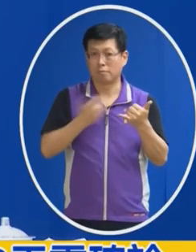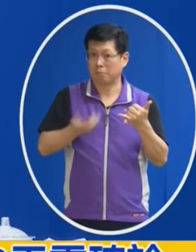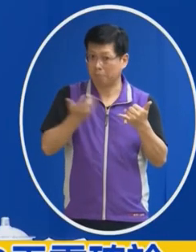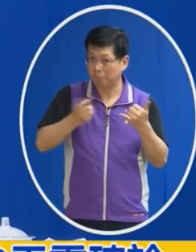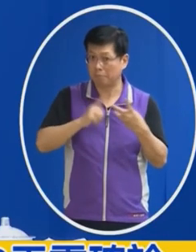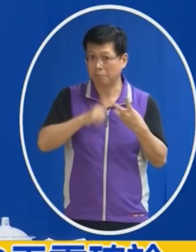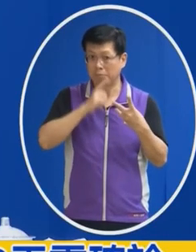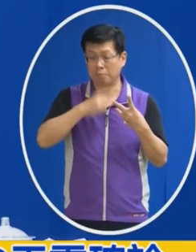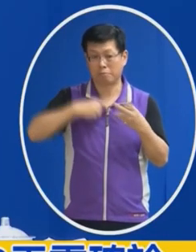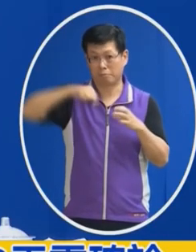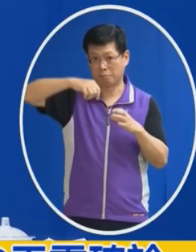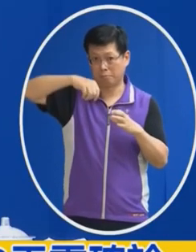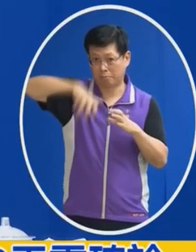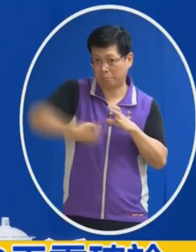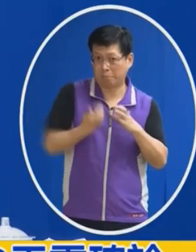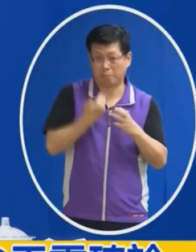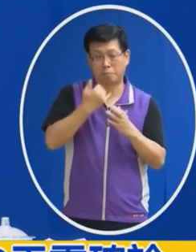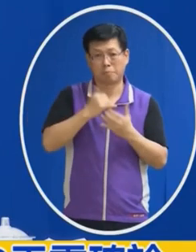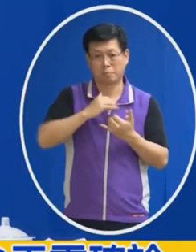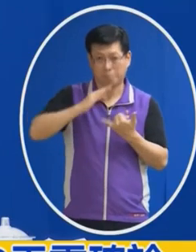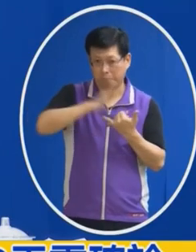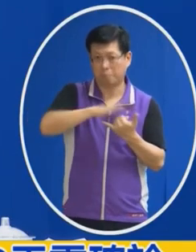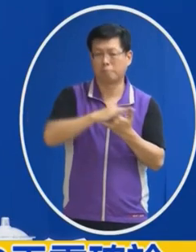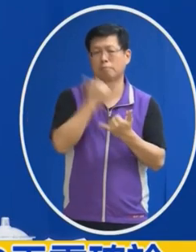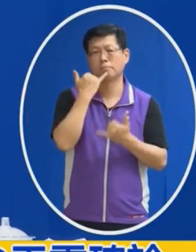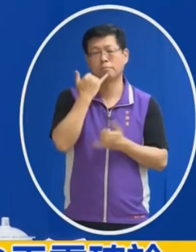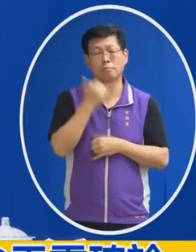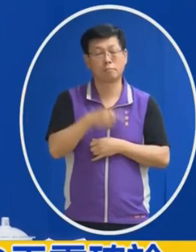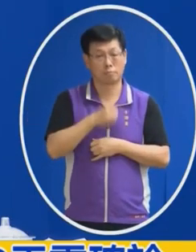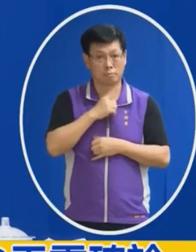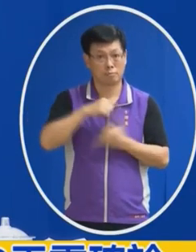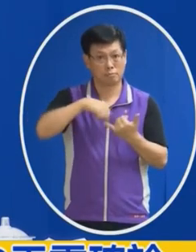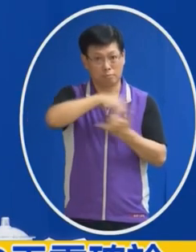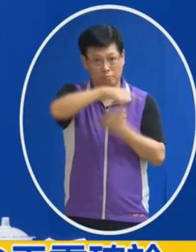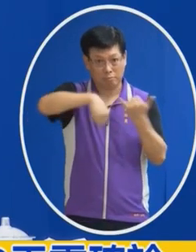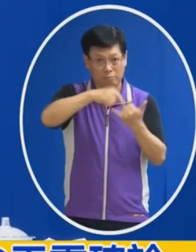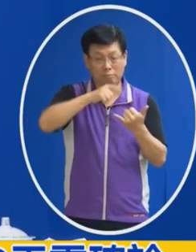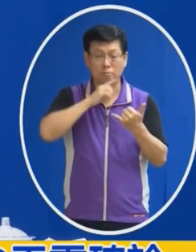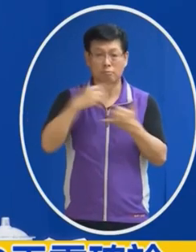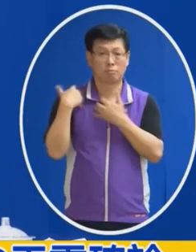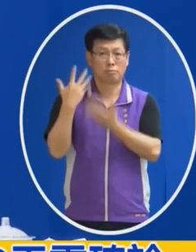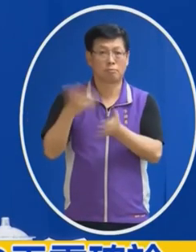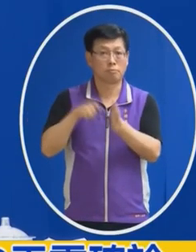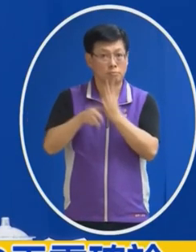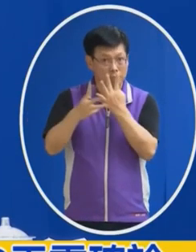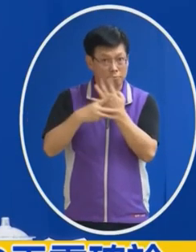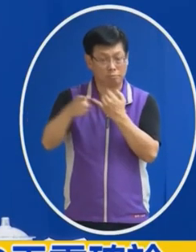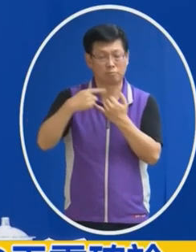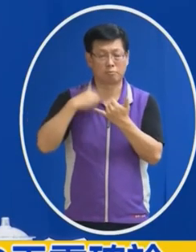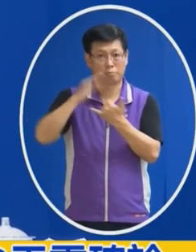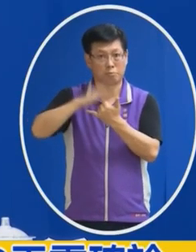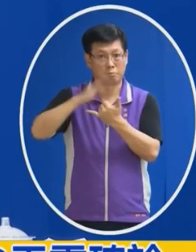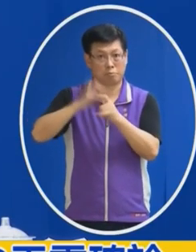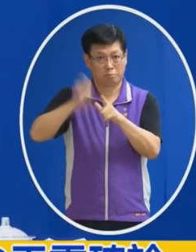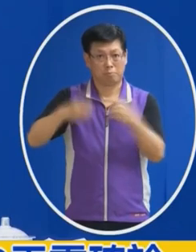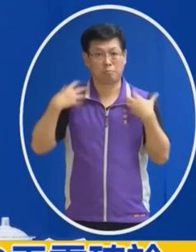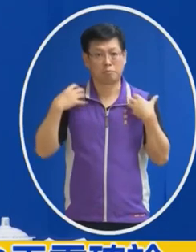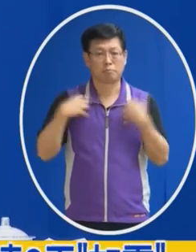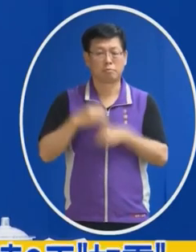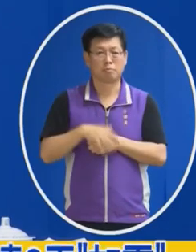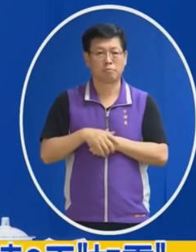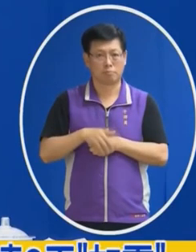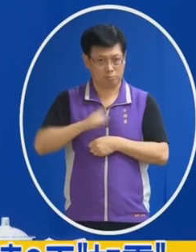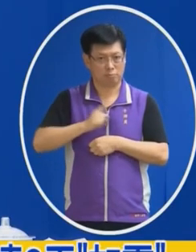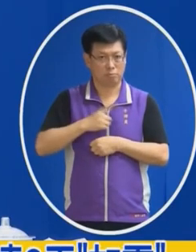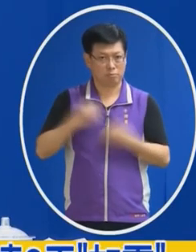火化或深埋哦。那当然就是尸体的处理的话，那会由这个专业的这个丧葬人员来做处理。那他